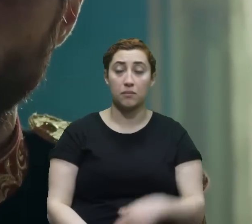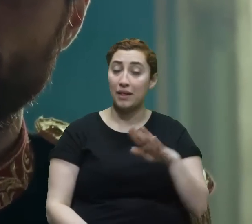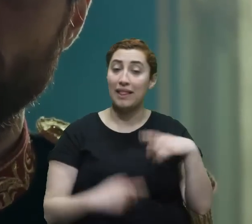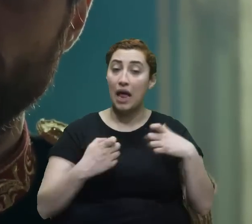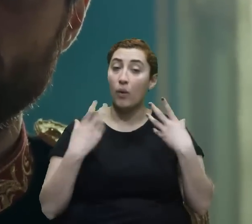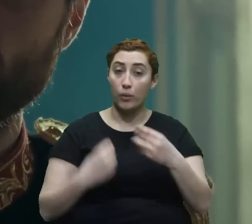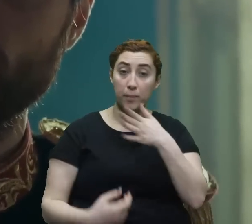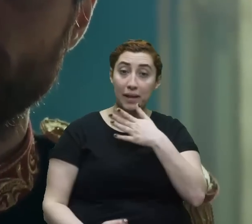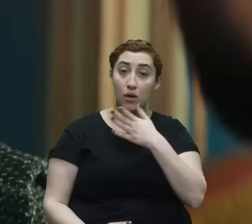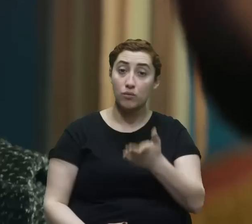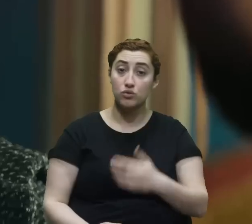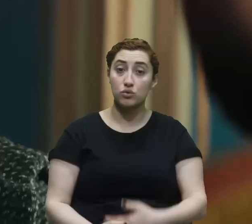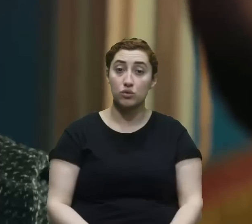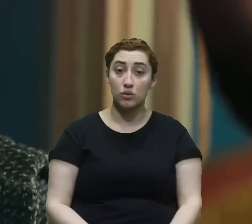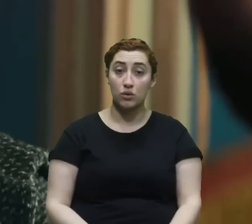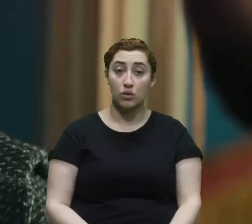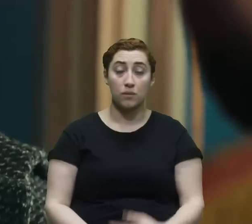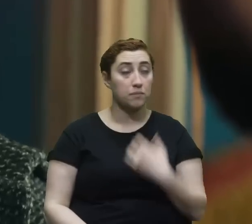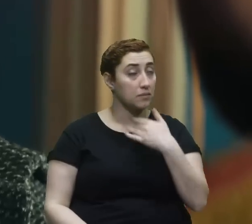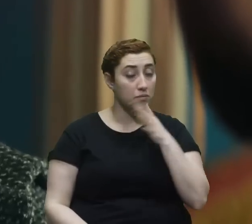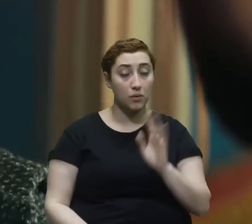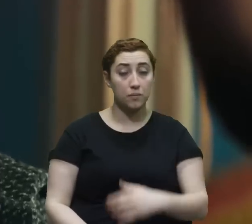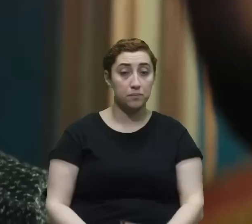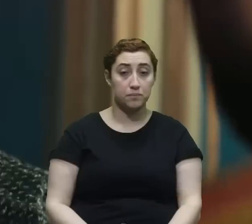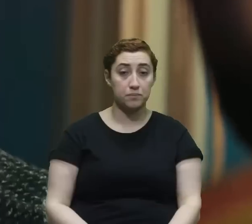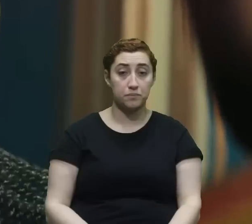Peki nerede olduğunu biliyor musun? Bilmiyorum.